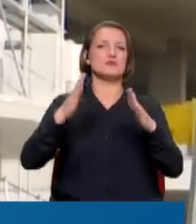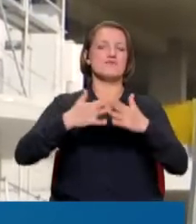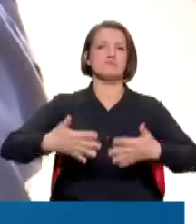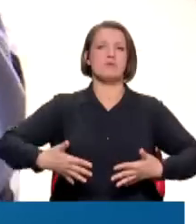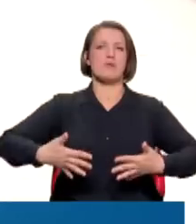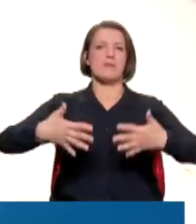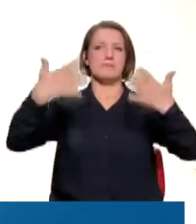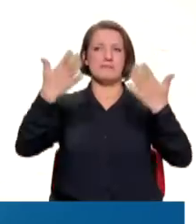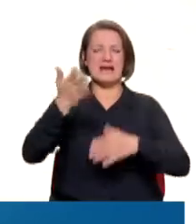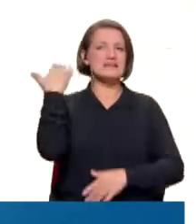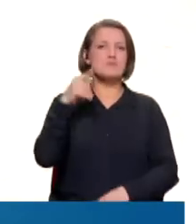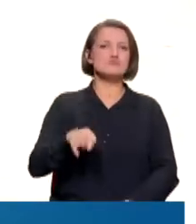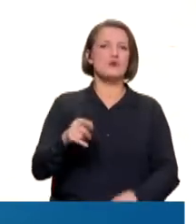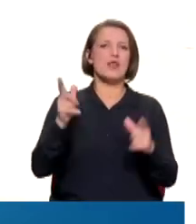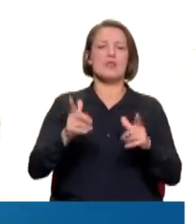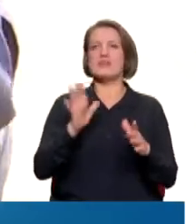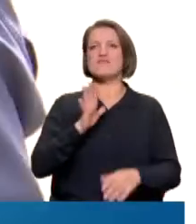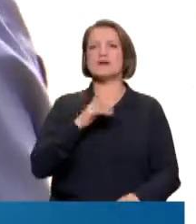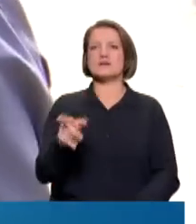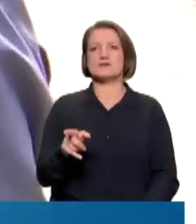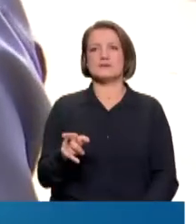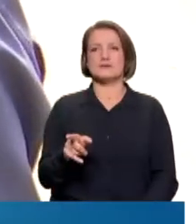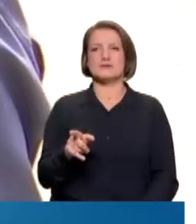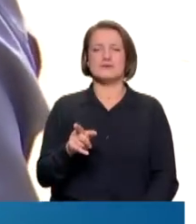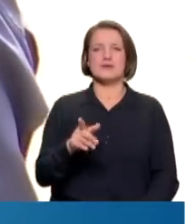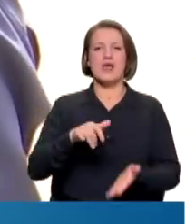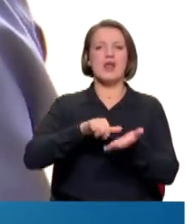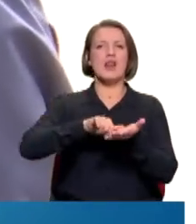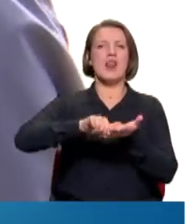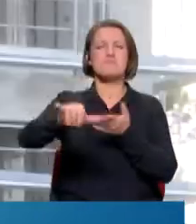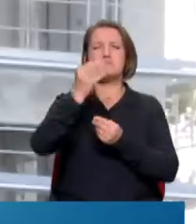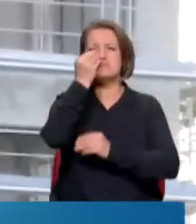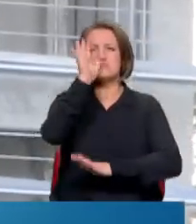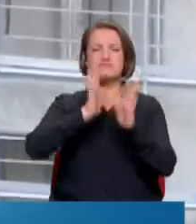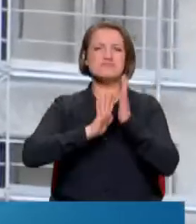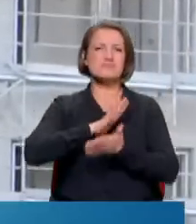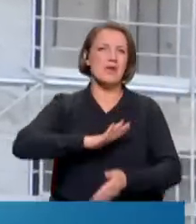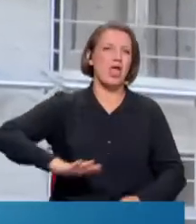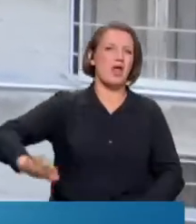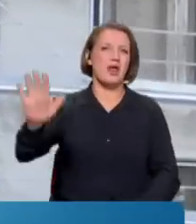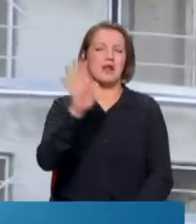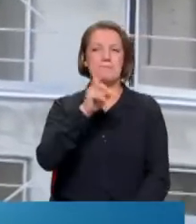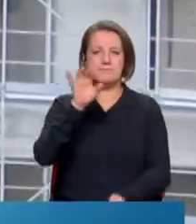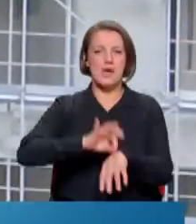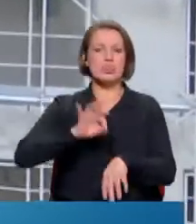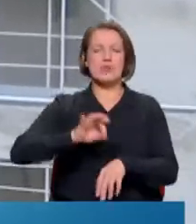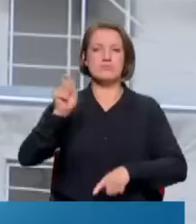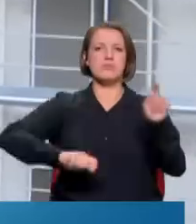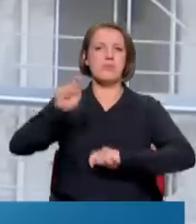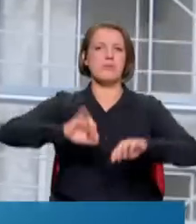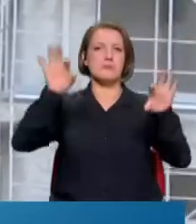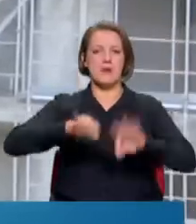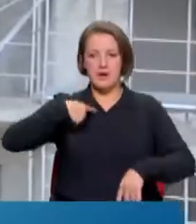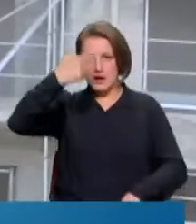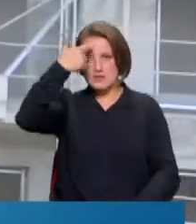yükseliyor eskiden nasıldı bu alan ne vardı komple yeşillik ağaç içindeydi lojman vardı bir anda başladı biz şaşırdık